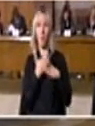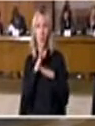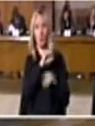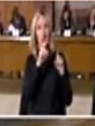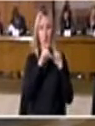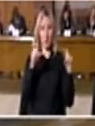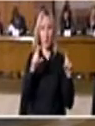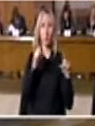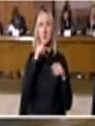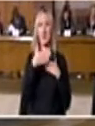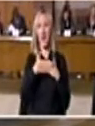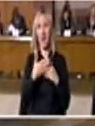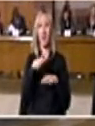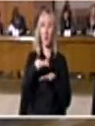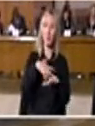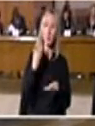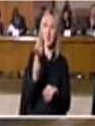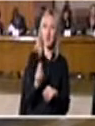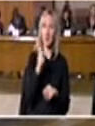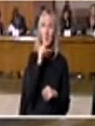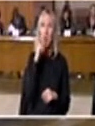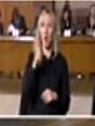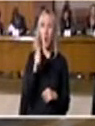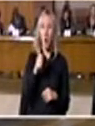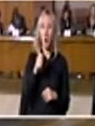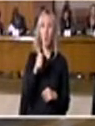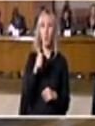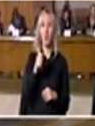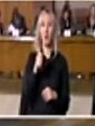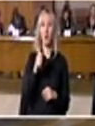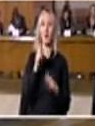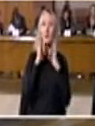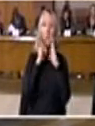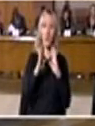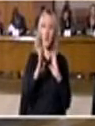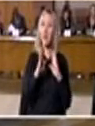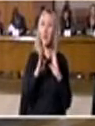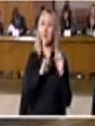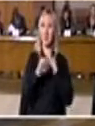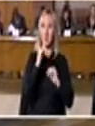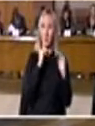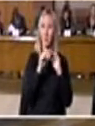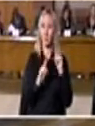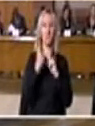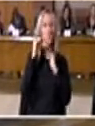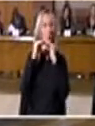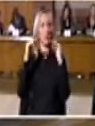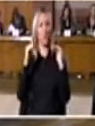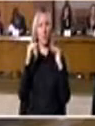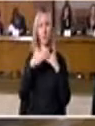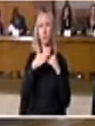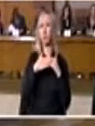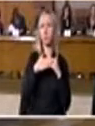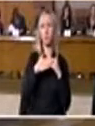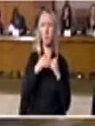saradnja Skupštine Srbije i odbora sa Poverenikom za zaštitu ravnopravnosti na visokom nivou. Ubeđena